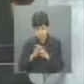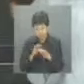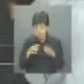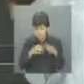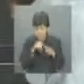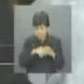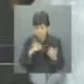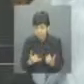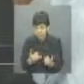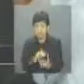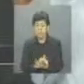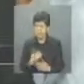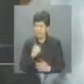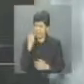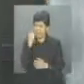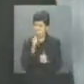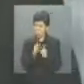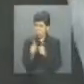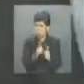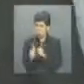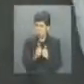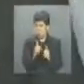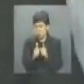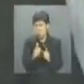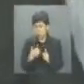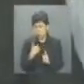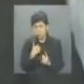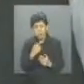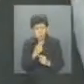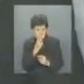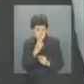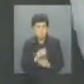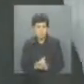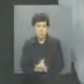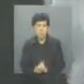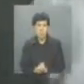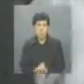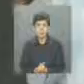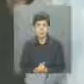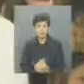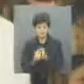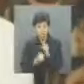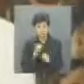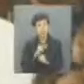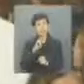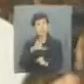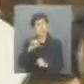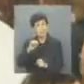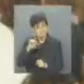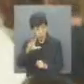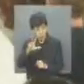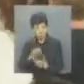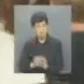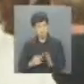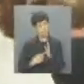ในครั้งนี้น่าจะเป็นการแข่งขันยืดเยื้อยาวนานกว่าที่ประเมินไว้ค่ะตั้งแต่ปี2523ผู้เสนอเป็